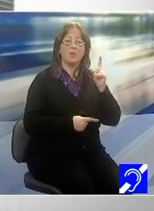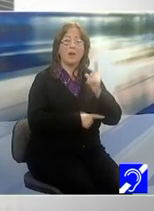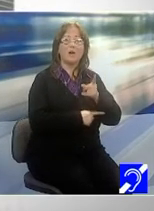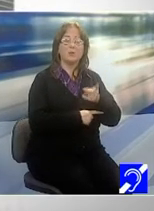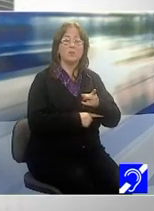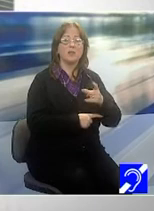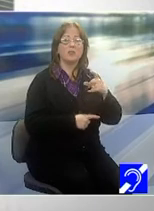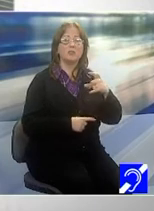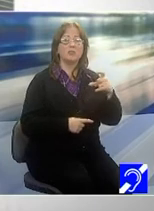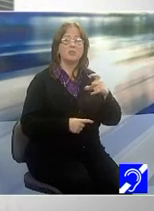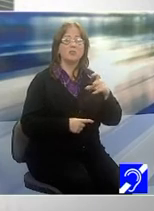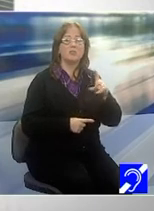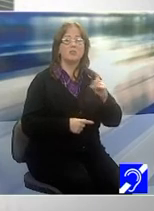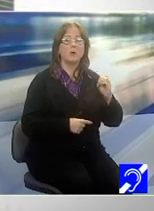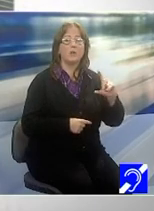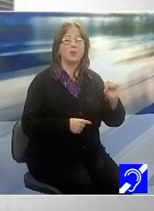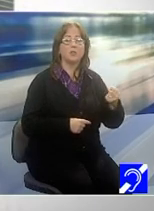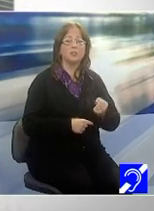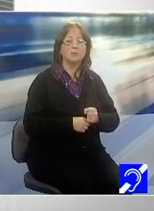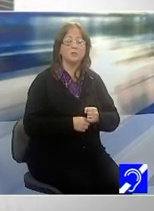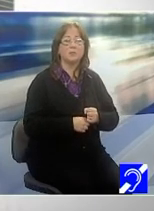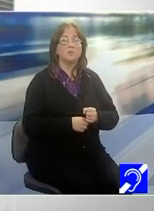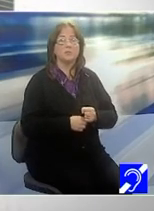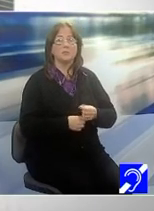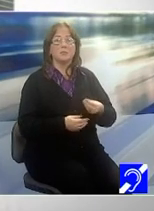din o serie de lozinci, că nu sunt